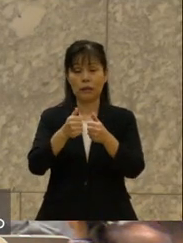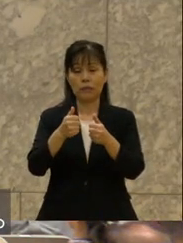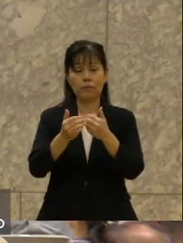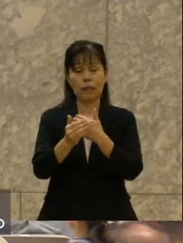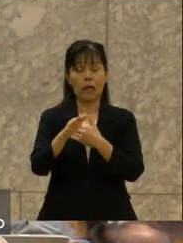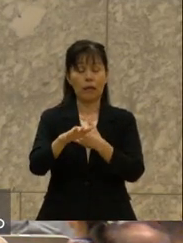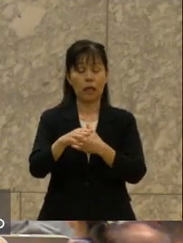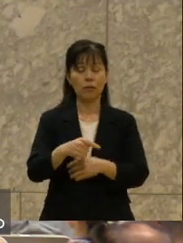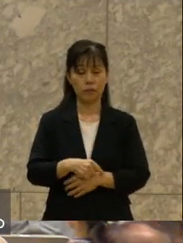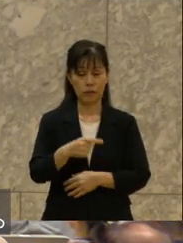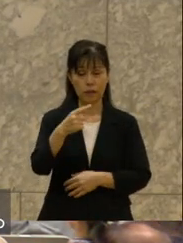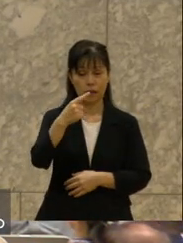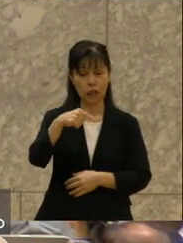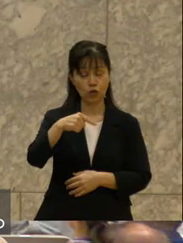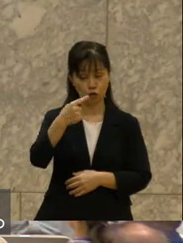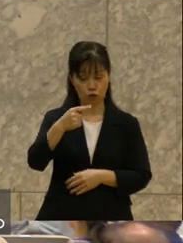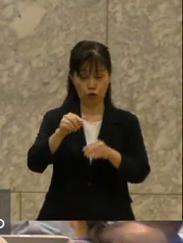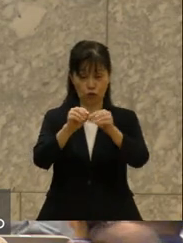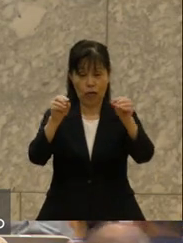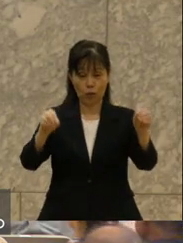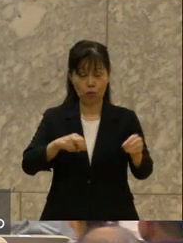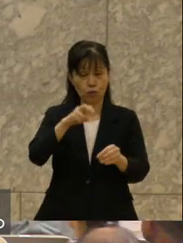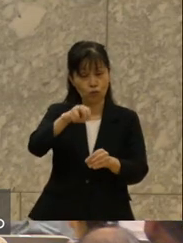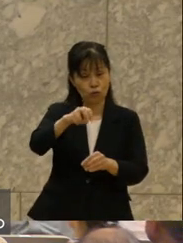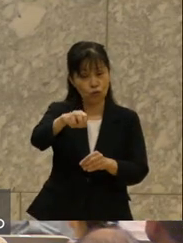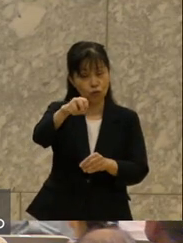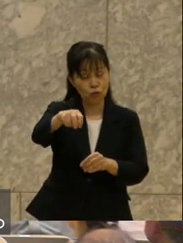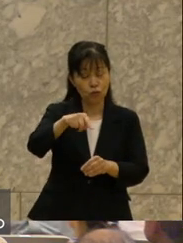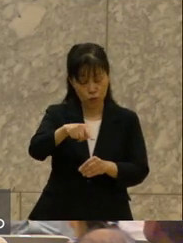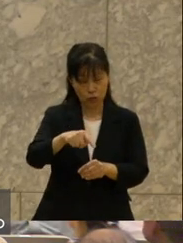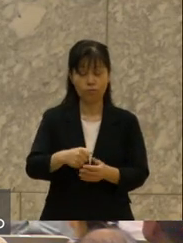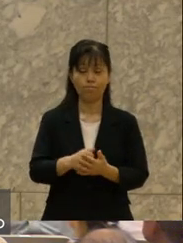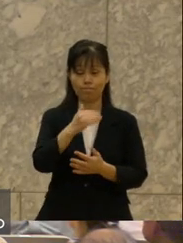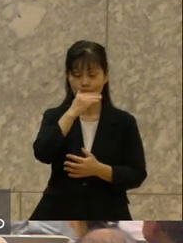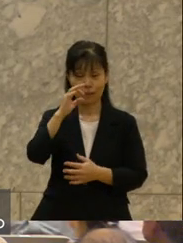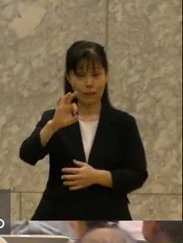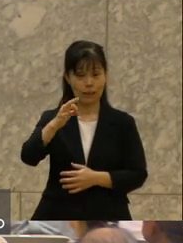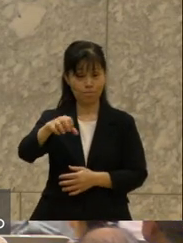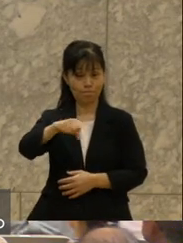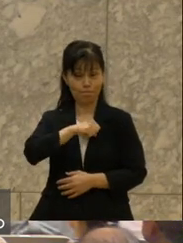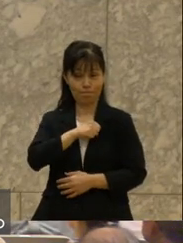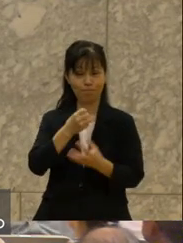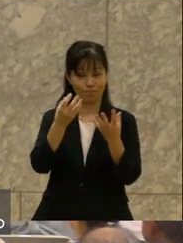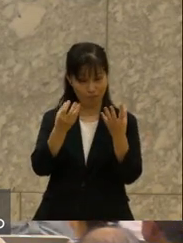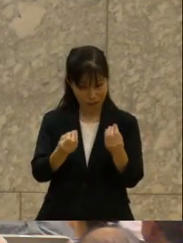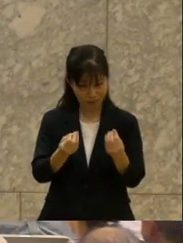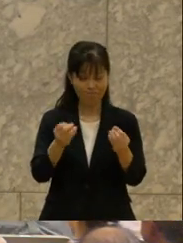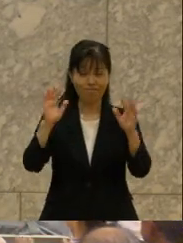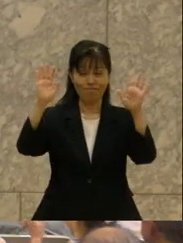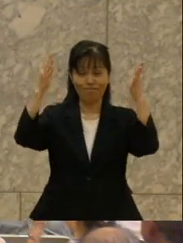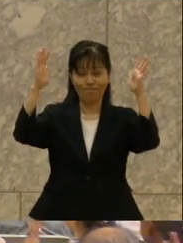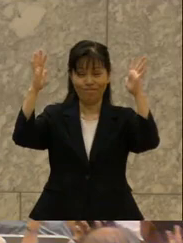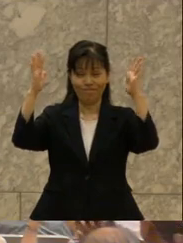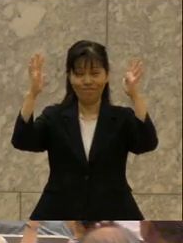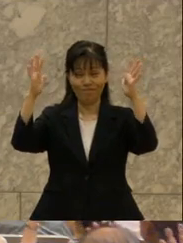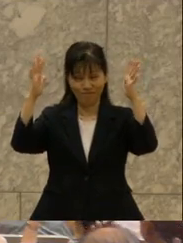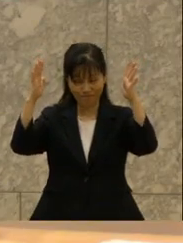も110ハードル400mハードでハードルで見事金メダルを獲得されました